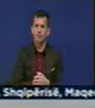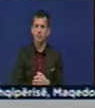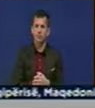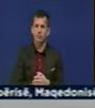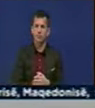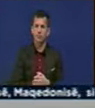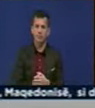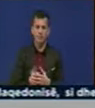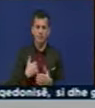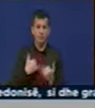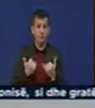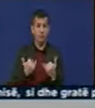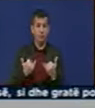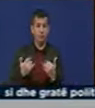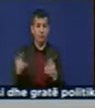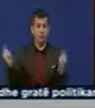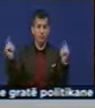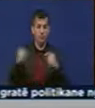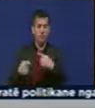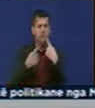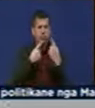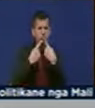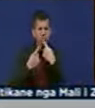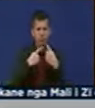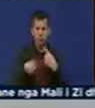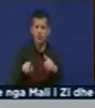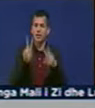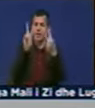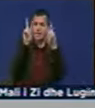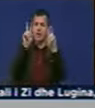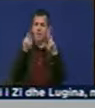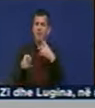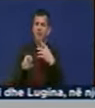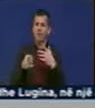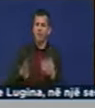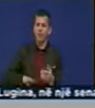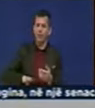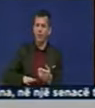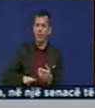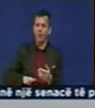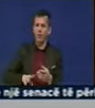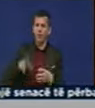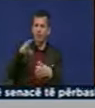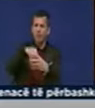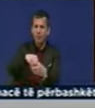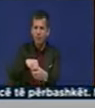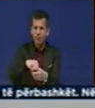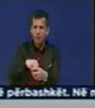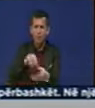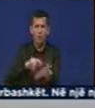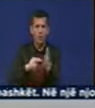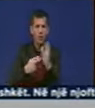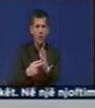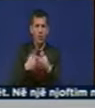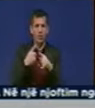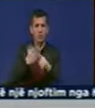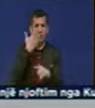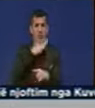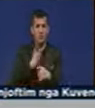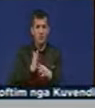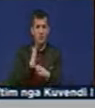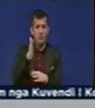Vetë fakti që ne sot diskutojmë mbi temën e gruas në udhëheqje, sfidat dhe të arriturat, tregon se në këtë